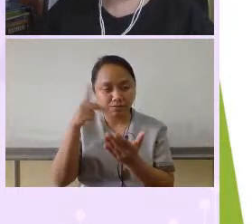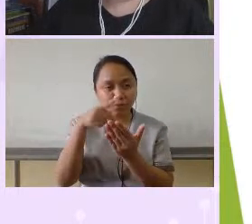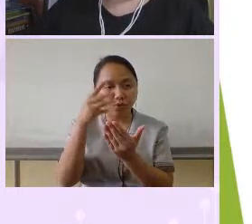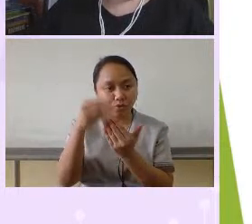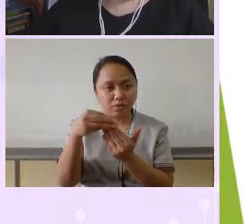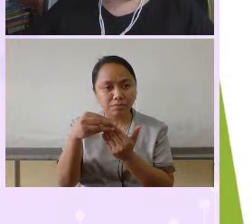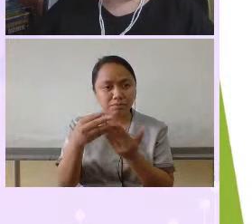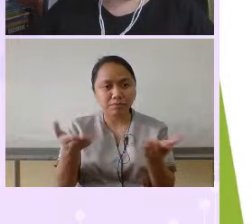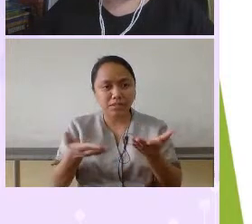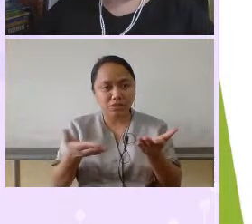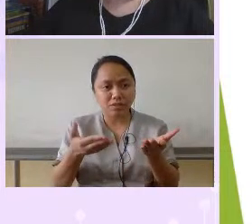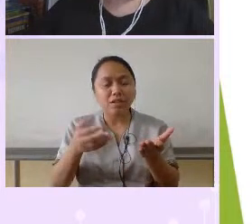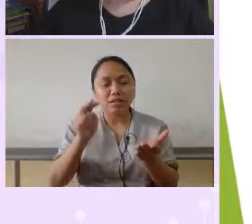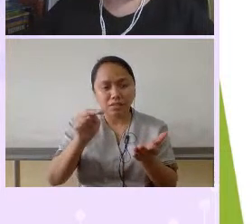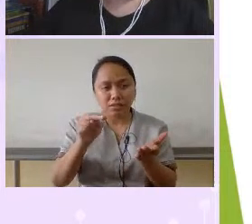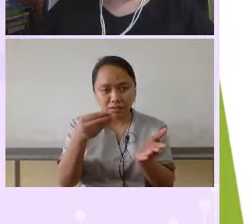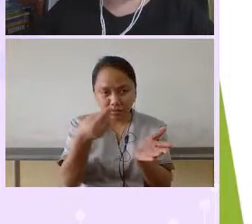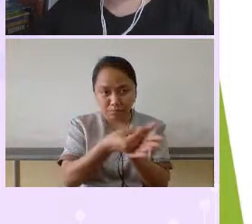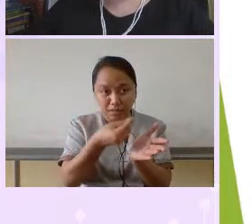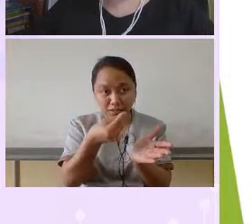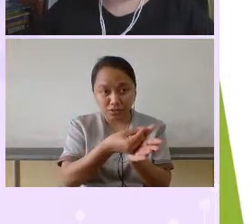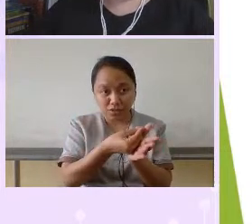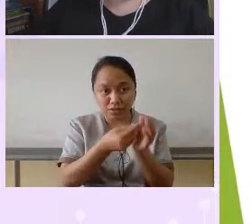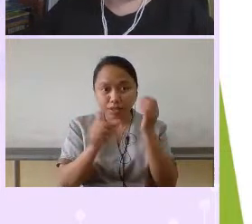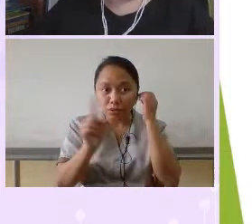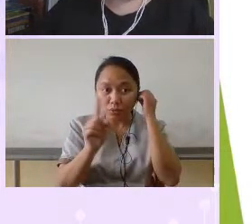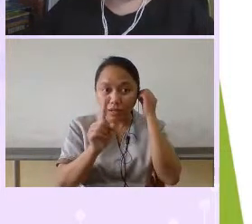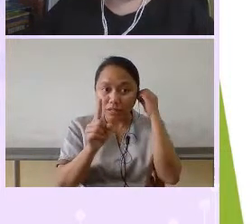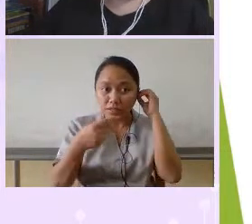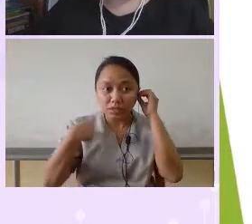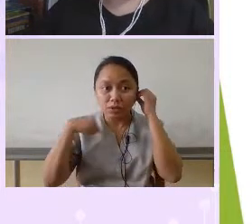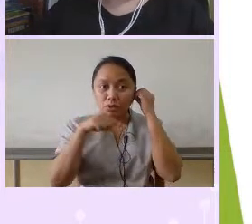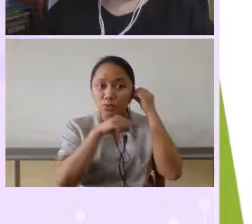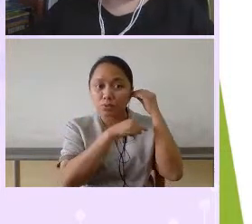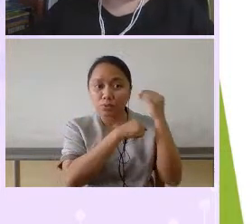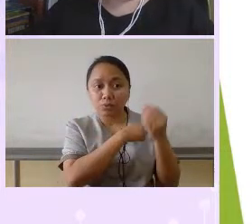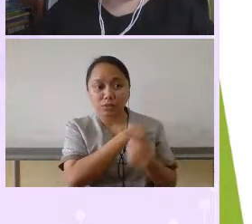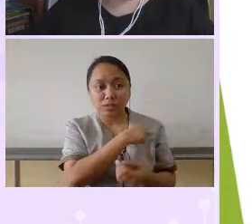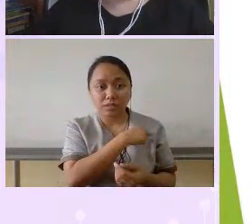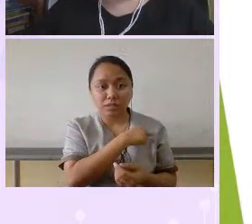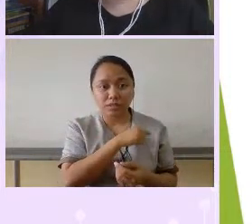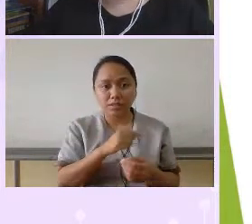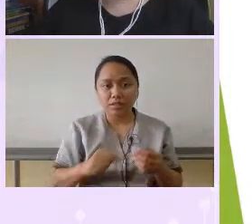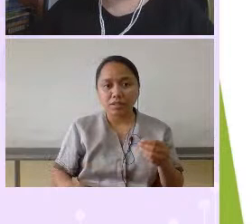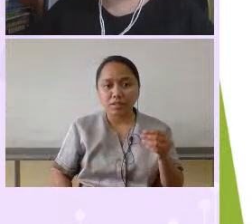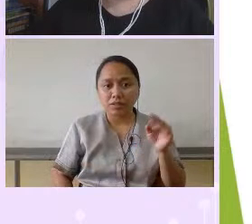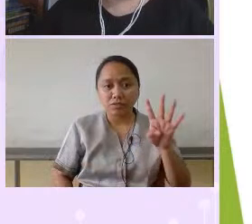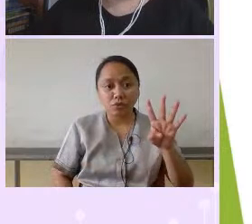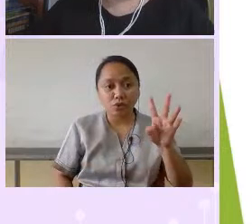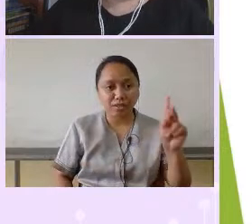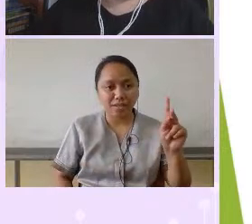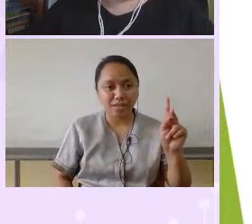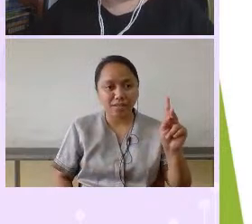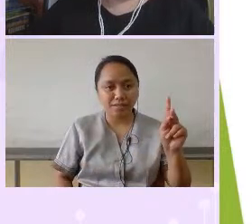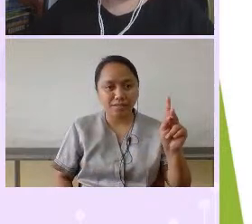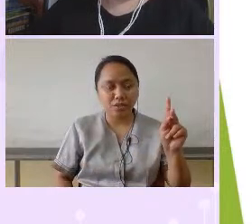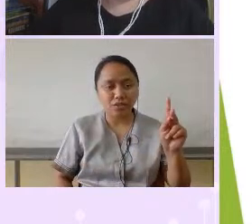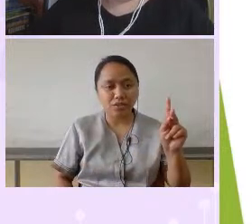Project. And then ito pong 4Ks. So ito pong 4Ks ay para sa ating indigenous